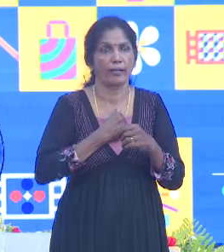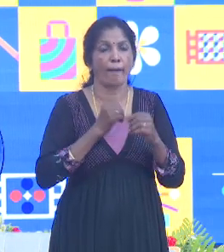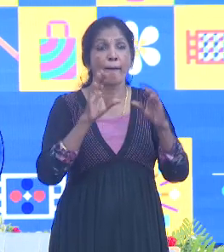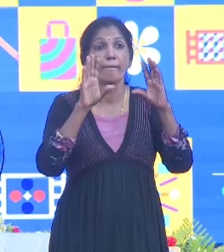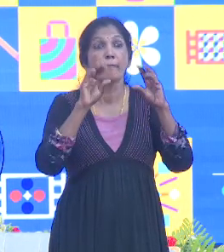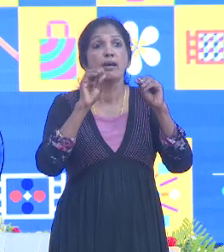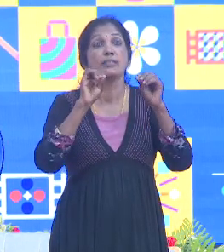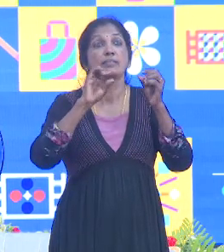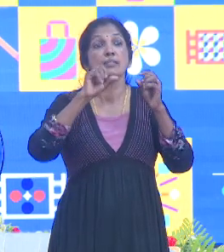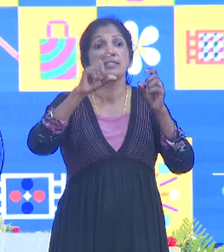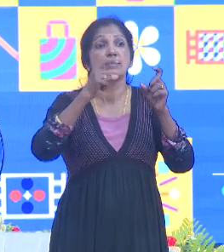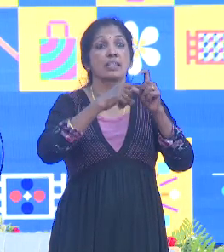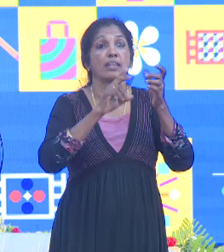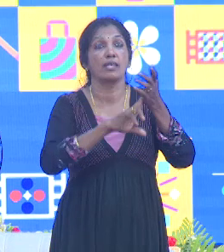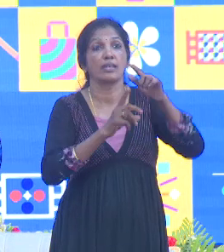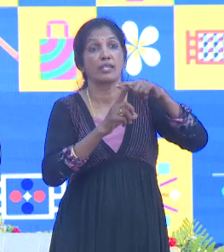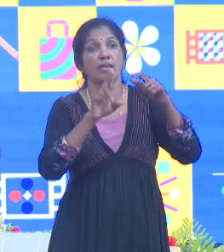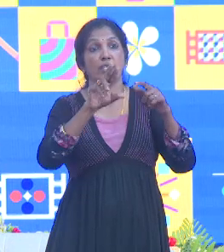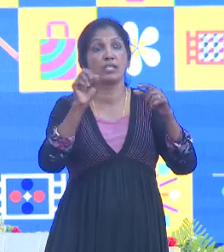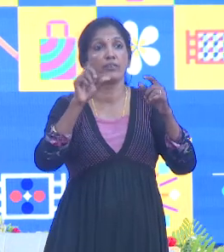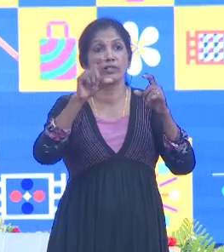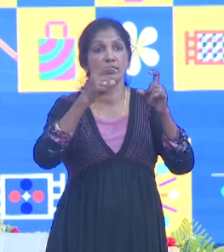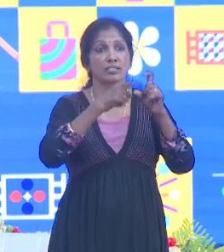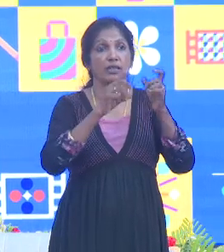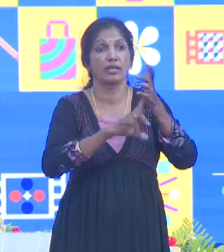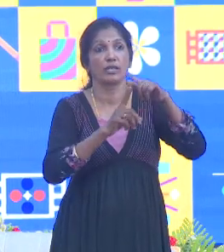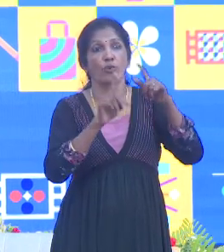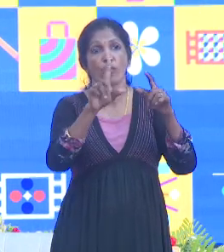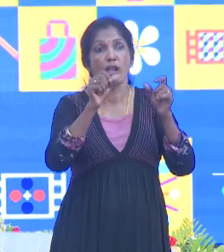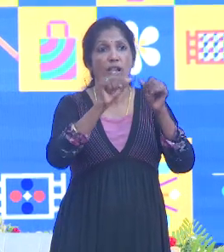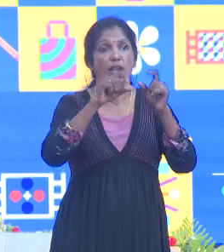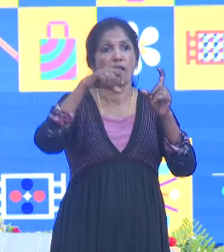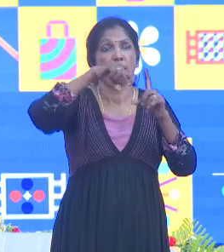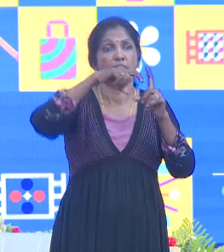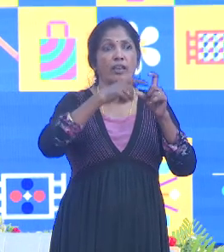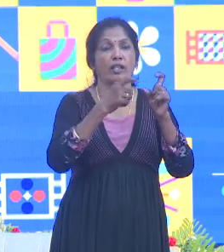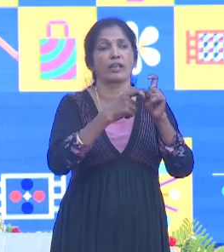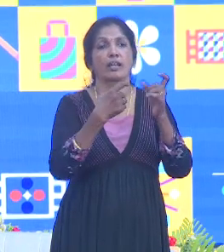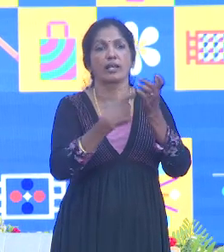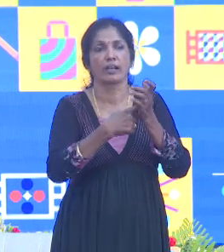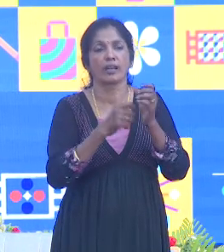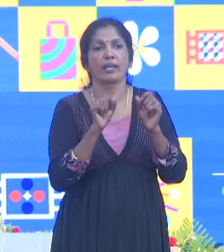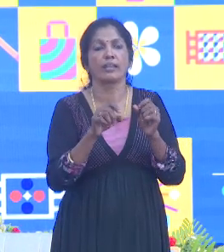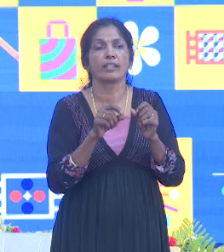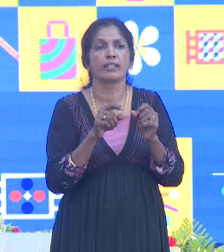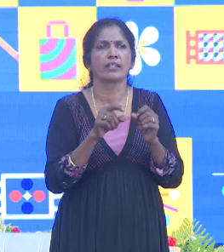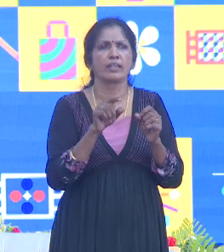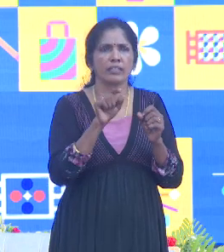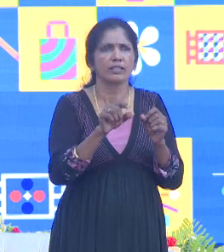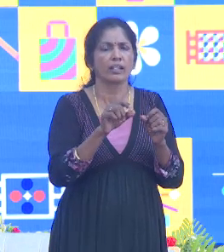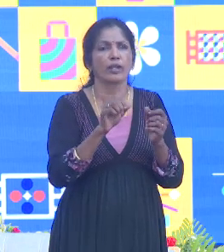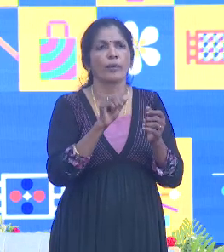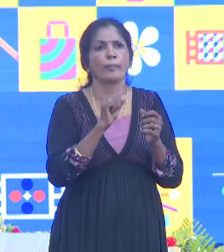10 സെൻറ്, 20 സെൻറ്, 50 സെൻറ്, 1 ഏക്കർ, ആദ്യകാലങ്ങളിൽ 1 ഏക്കറിന് കൂടുതലും അത്രയും ഭൂമി